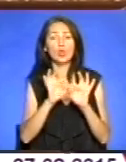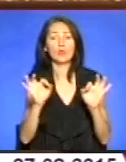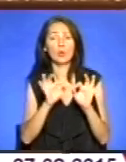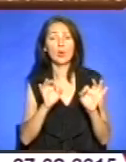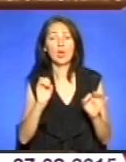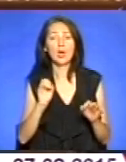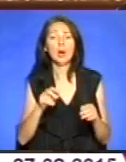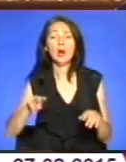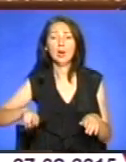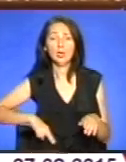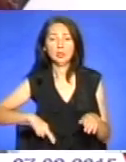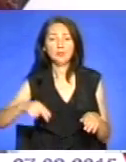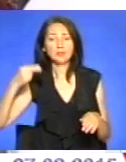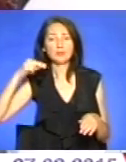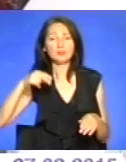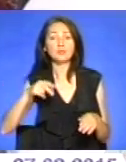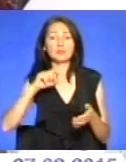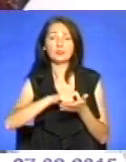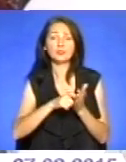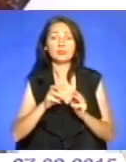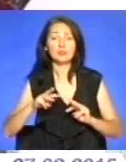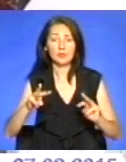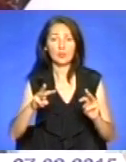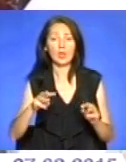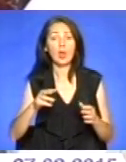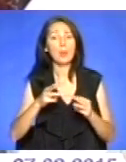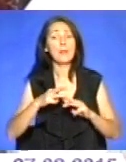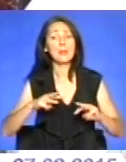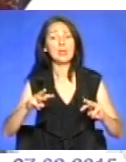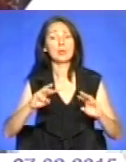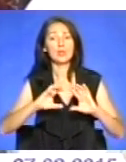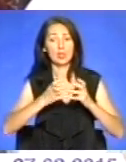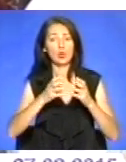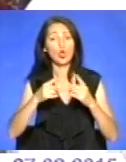інформують і адміністрацію президента, і Кабінет міністрів, і Міжнародну організацію праці.